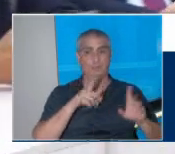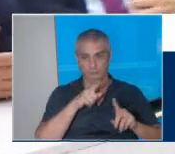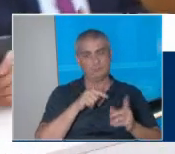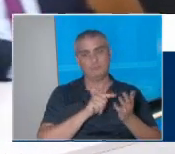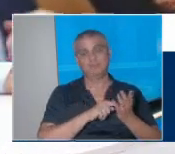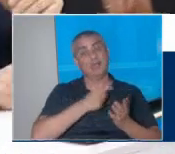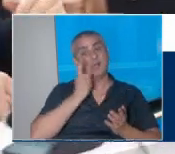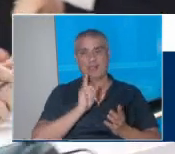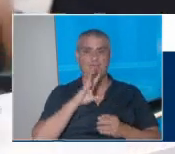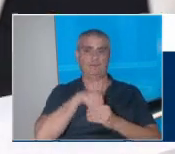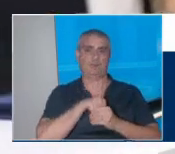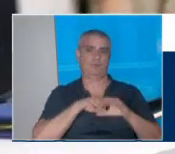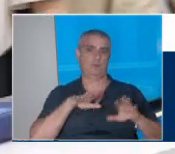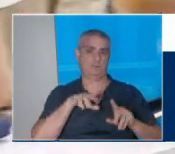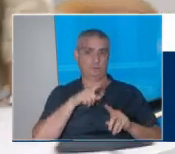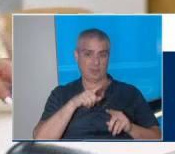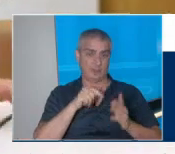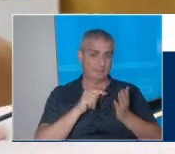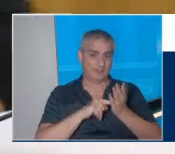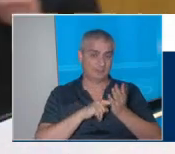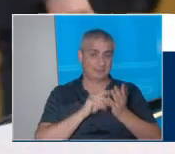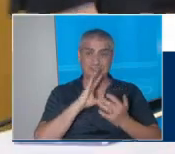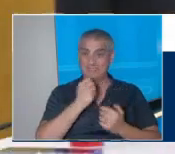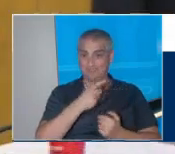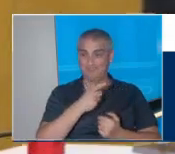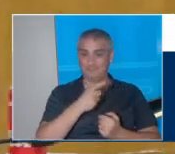הם חייבים ממשלה, ולכן אם